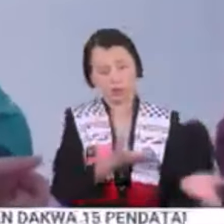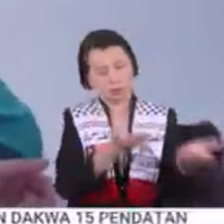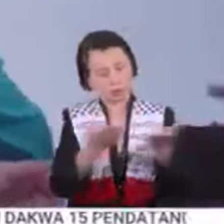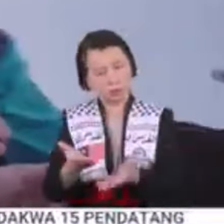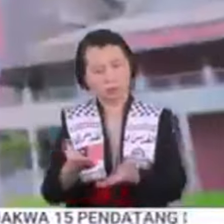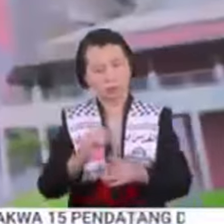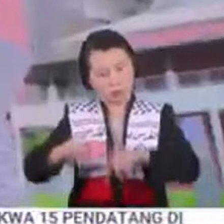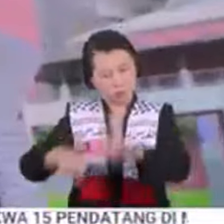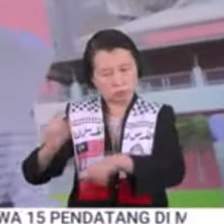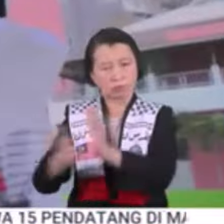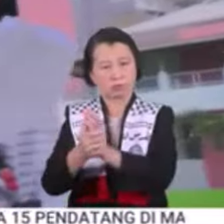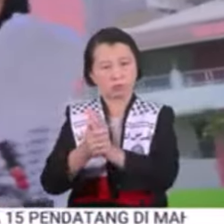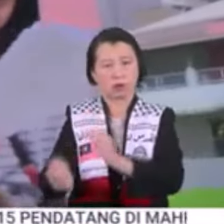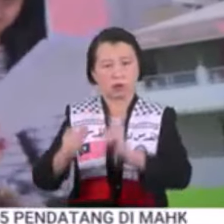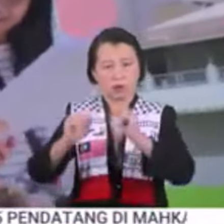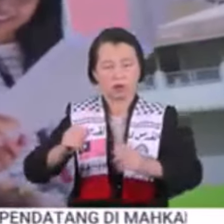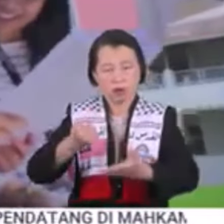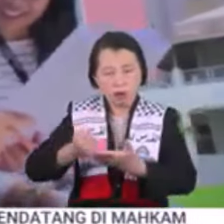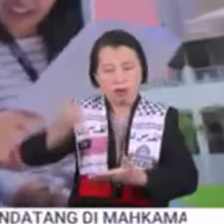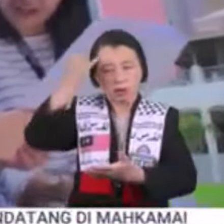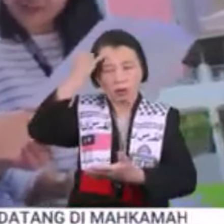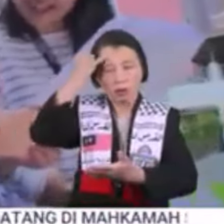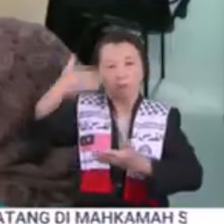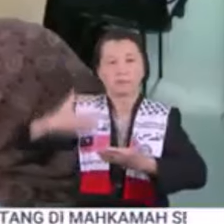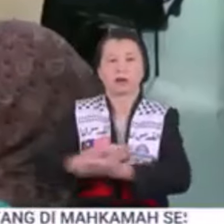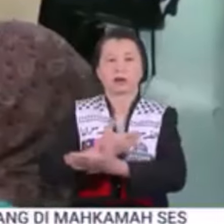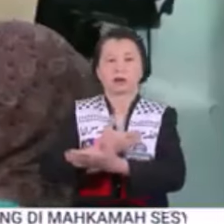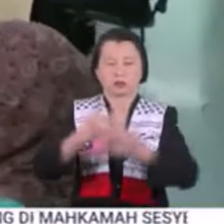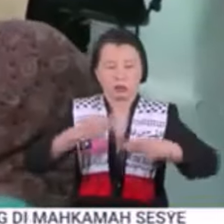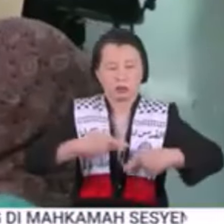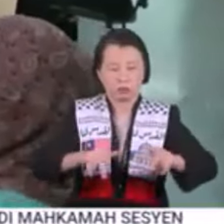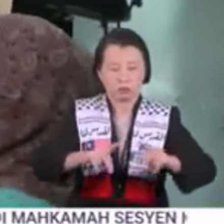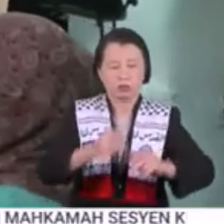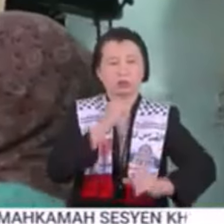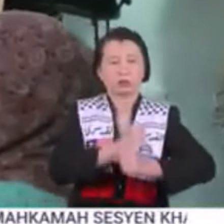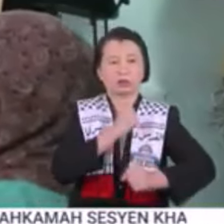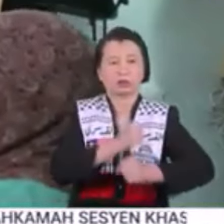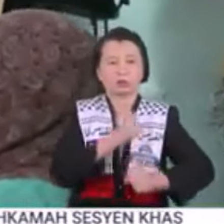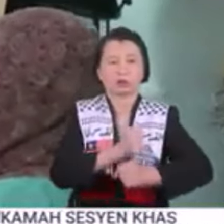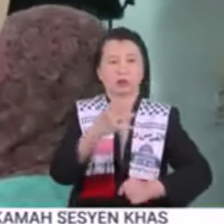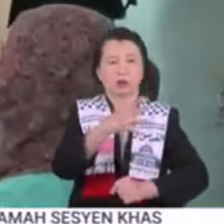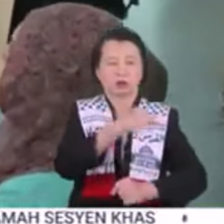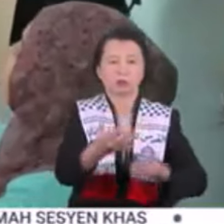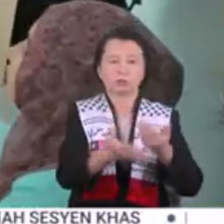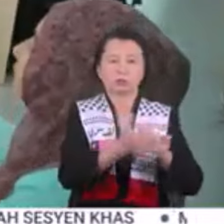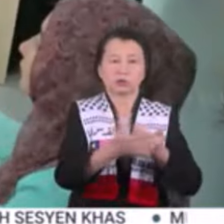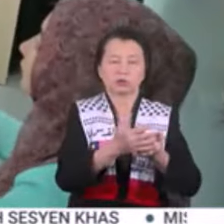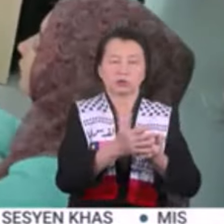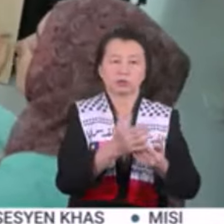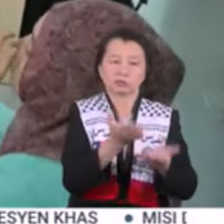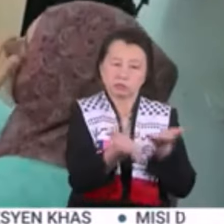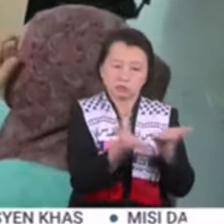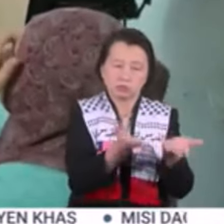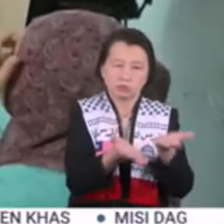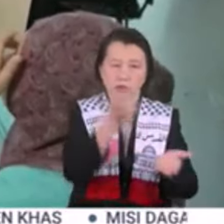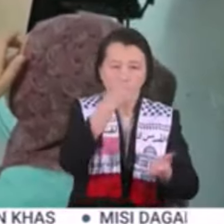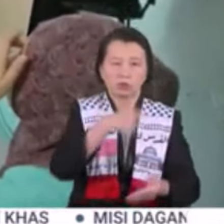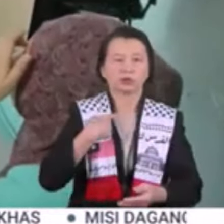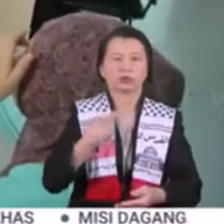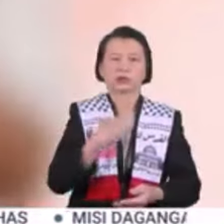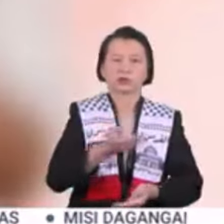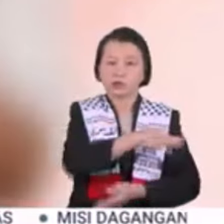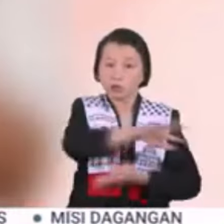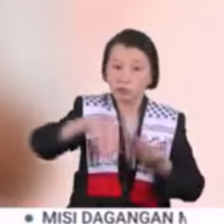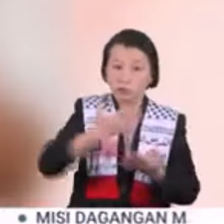pelbagai kemahiran, ledakan ilmu pengetahuan yang baharu, peluang pekerjaan serta kemudahan perkhidmatan untuk kita